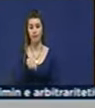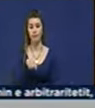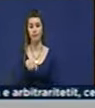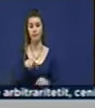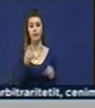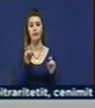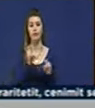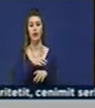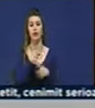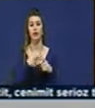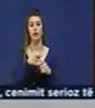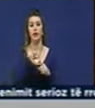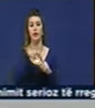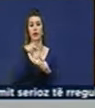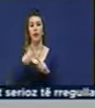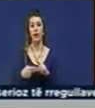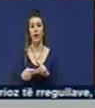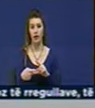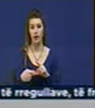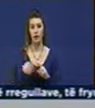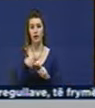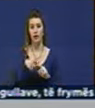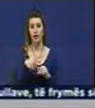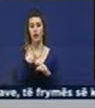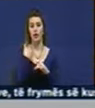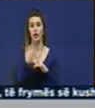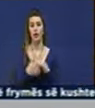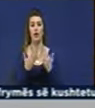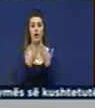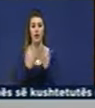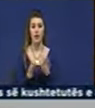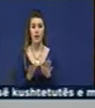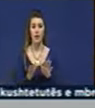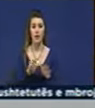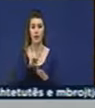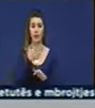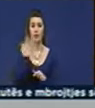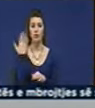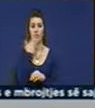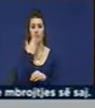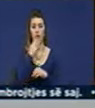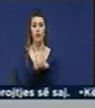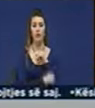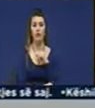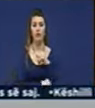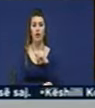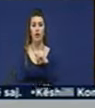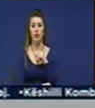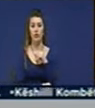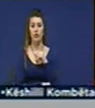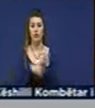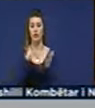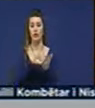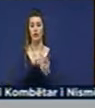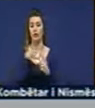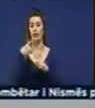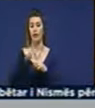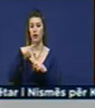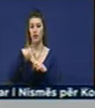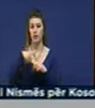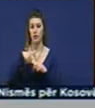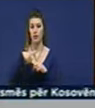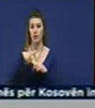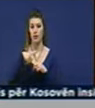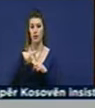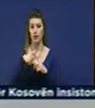hapja një dere tjetër, gjysmë shekull e mbyllur për ne, pra hapja Universitetit të Tiranës.